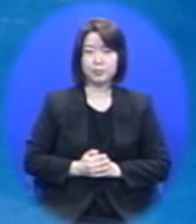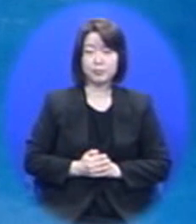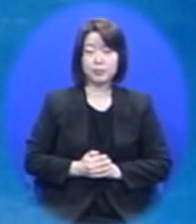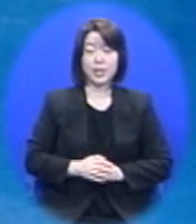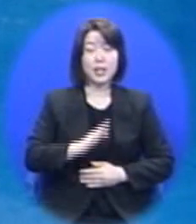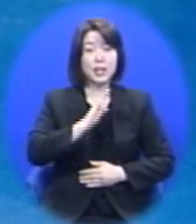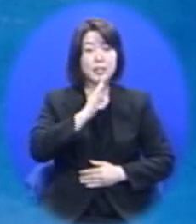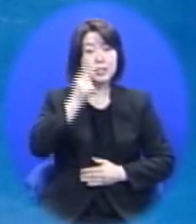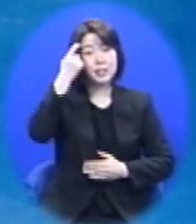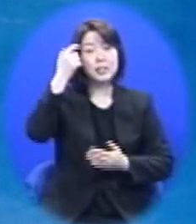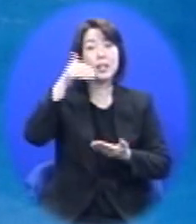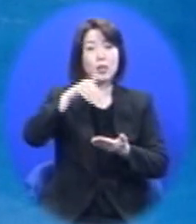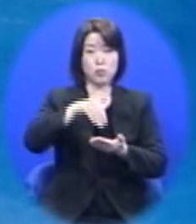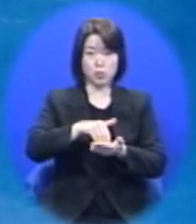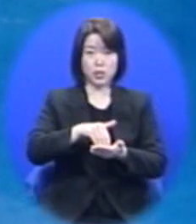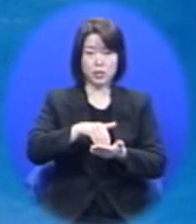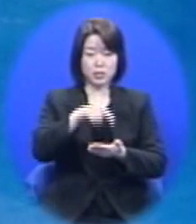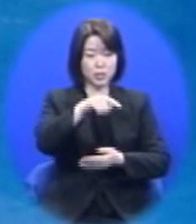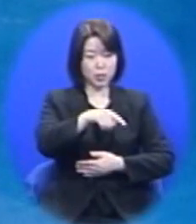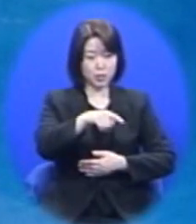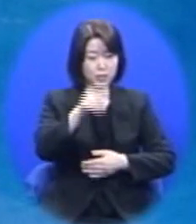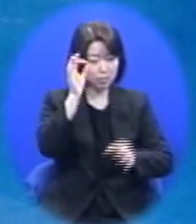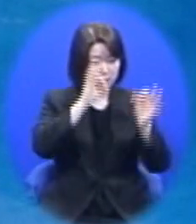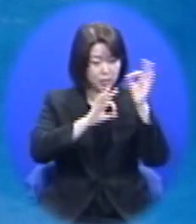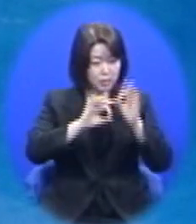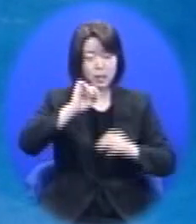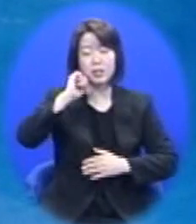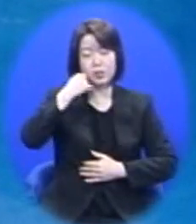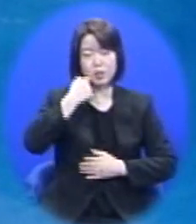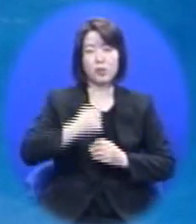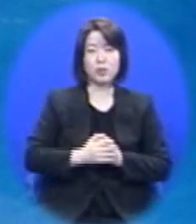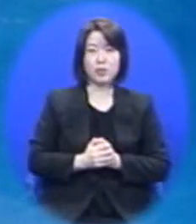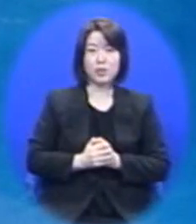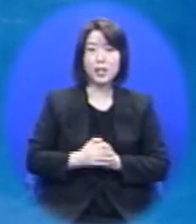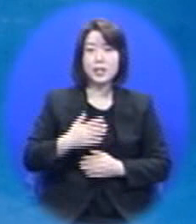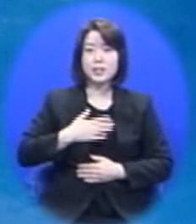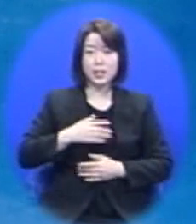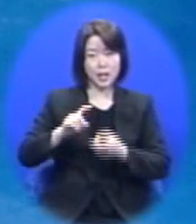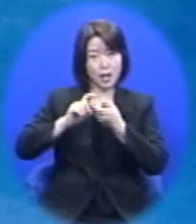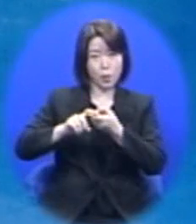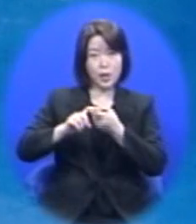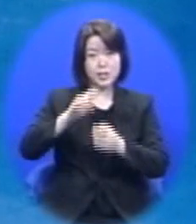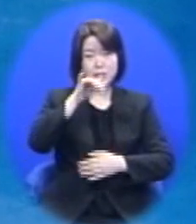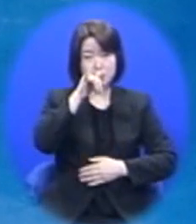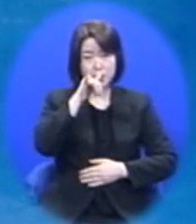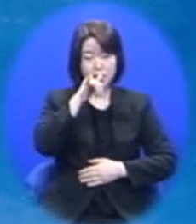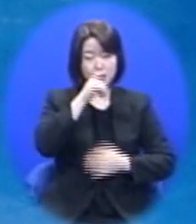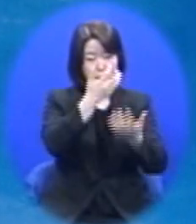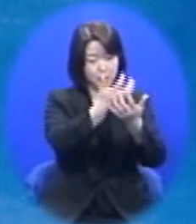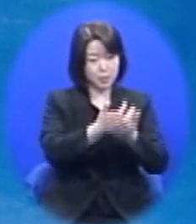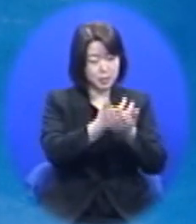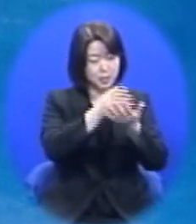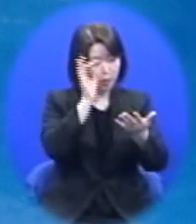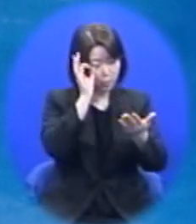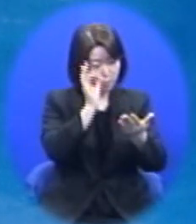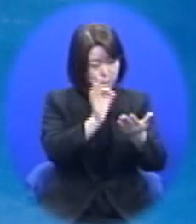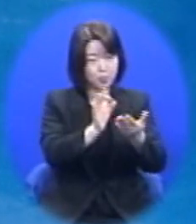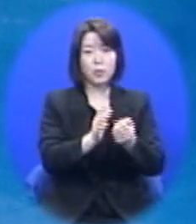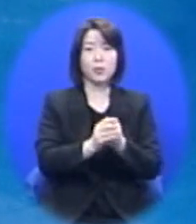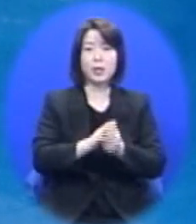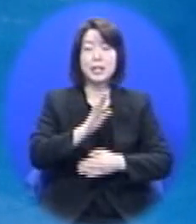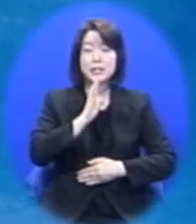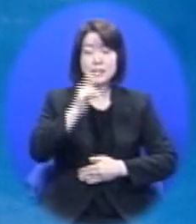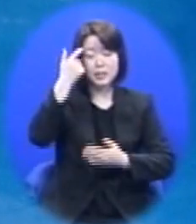진짜 후회는 못 찾아보겠더라고요. 제가 관심 있게 자료를 보면서